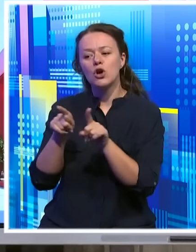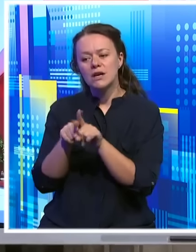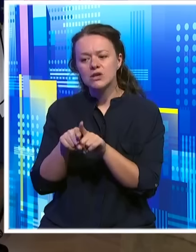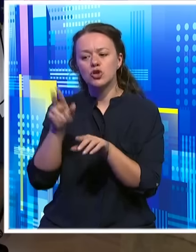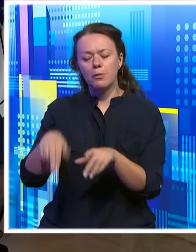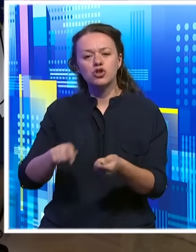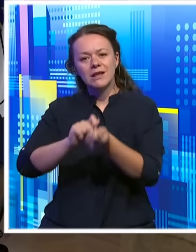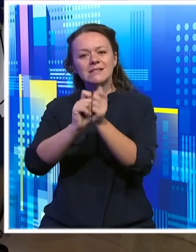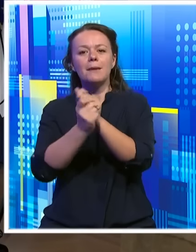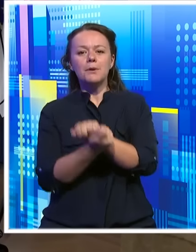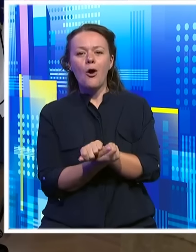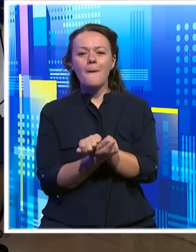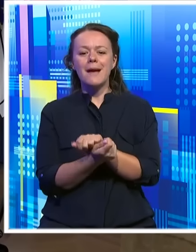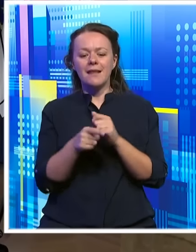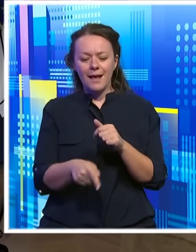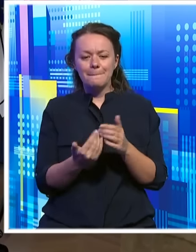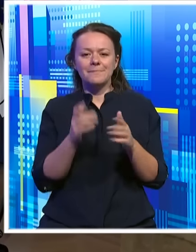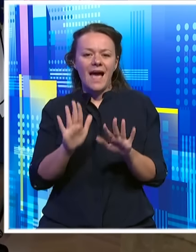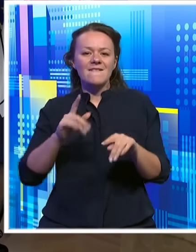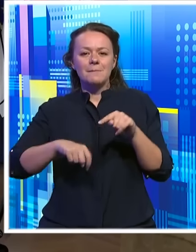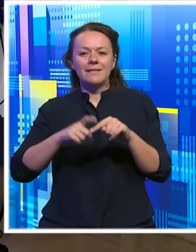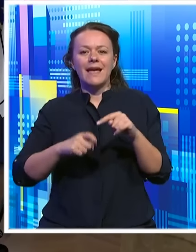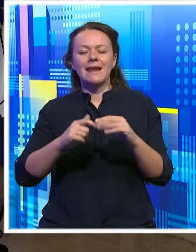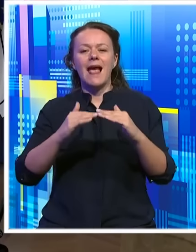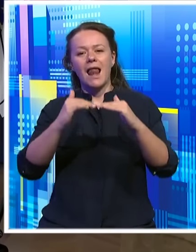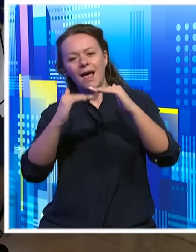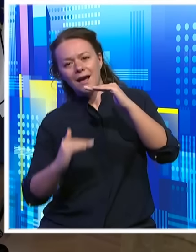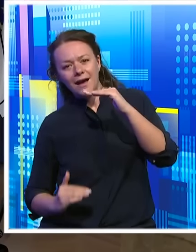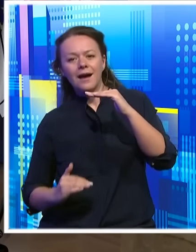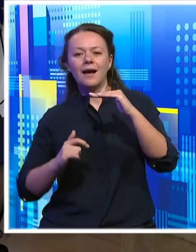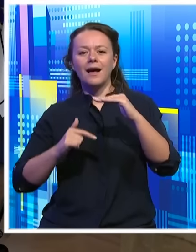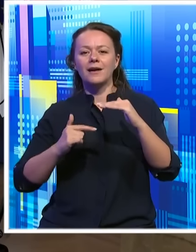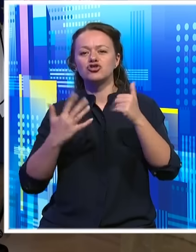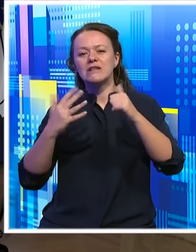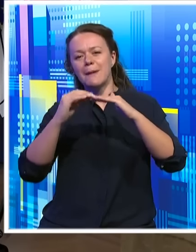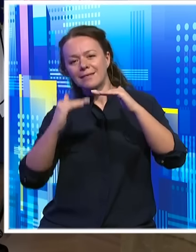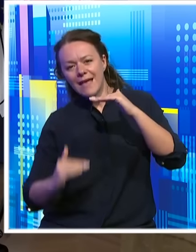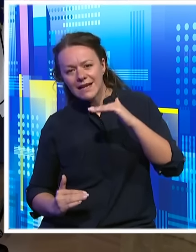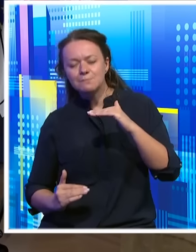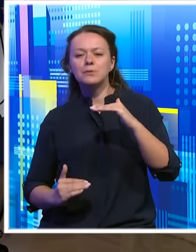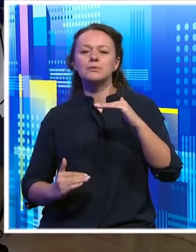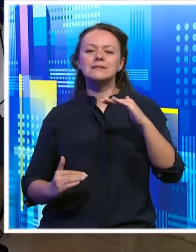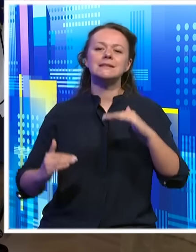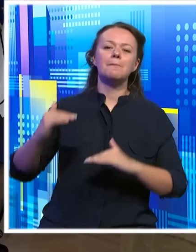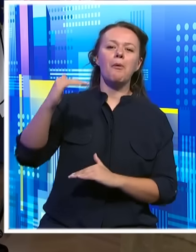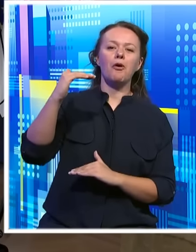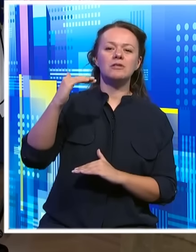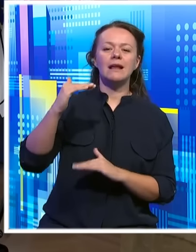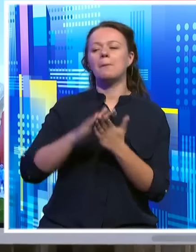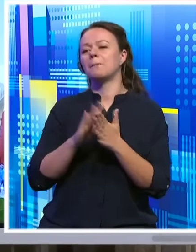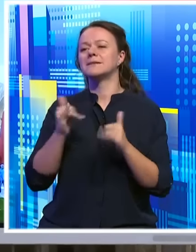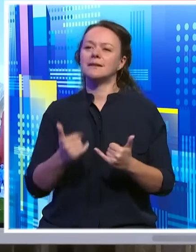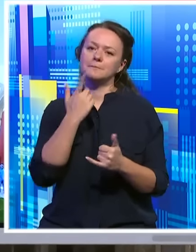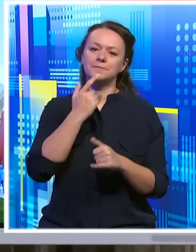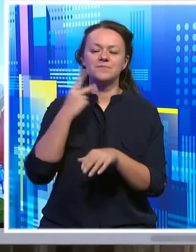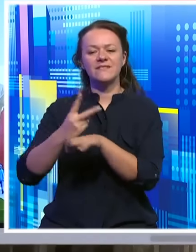te novi materijali. Jedan se spusti 6 metara ispod, jedan se podigne. Igrate 2 sata odbojku, 2 sata košarku,